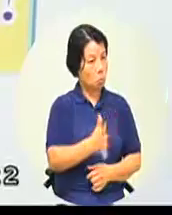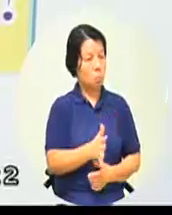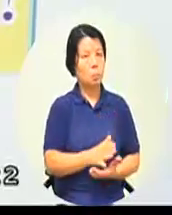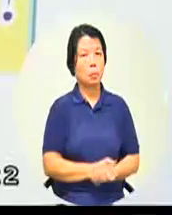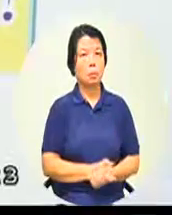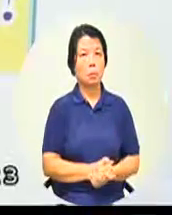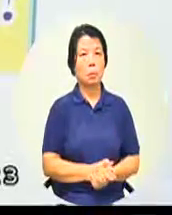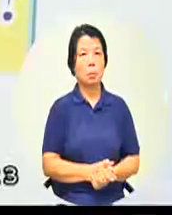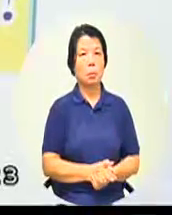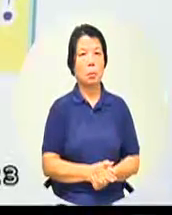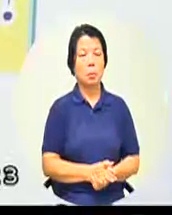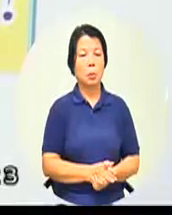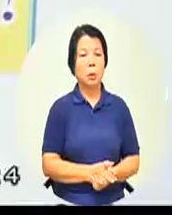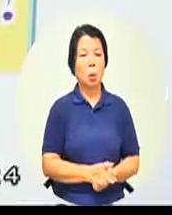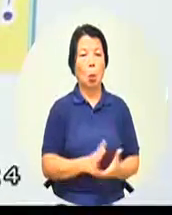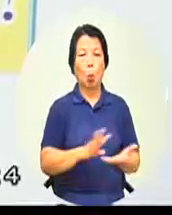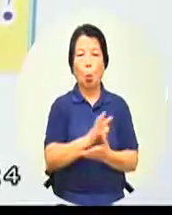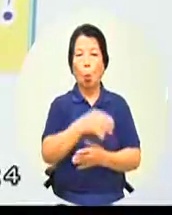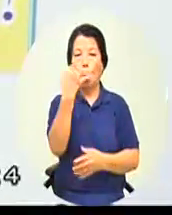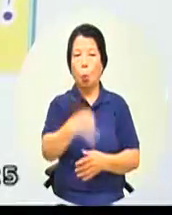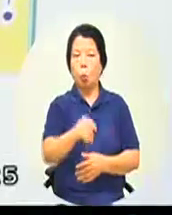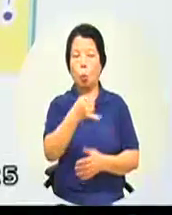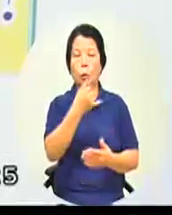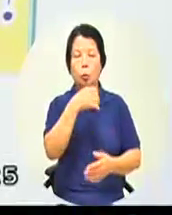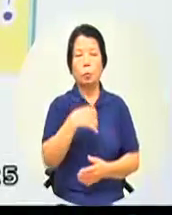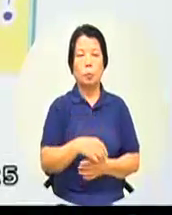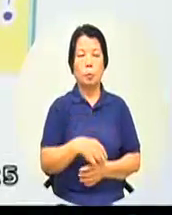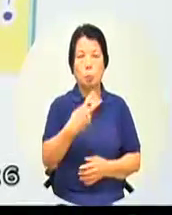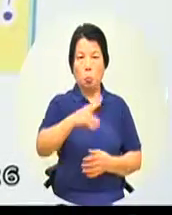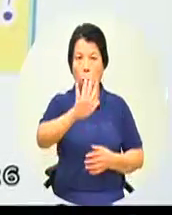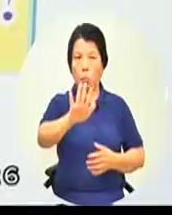来，更荒谬还有，来，我看一下。